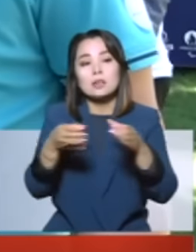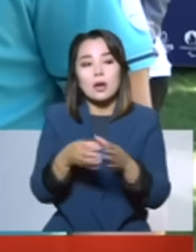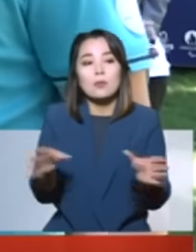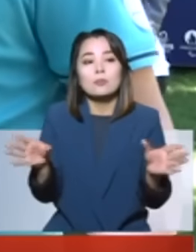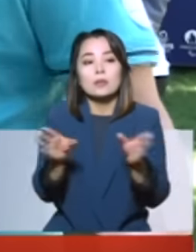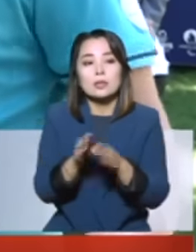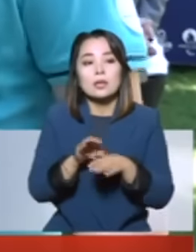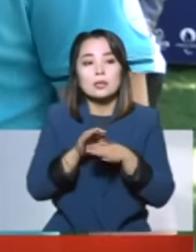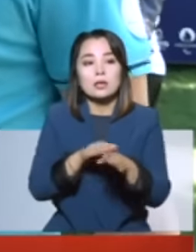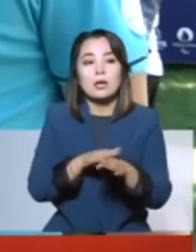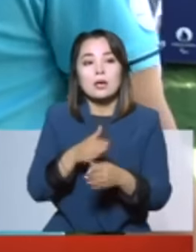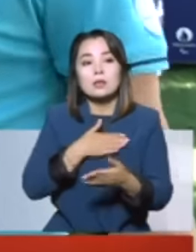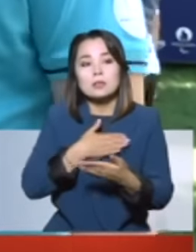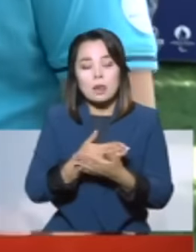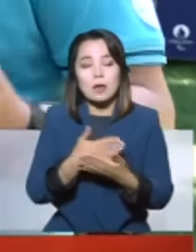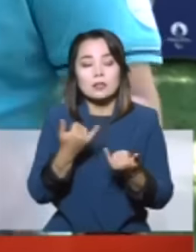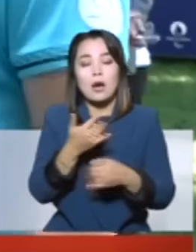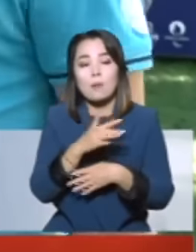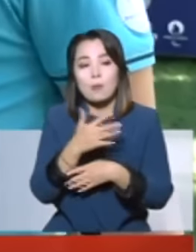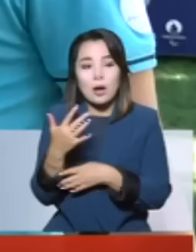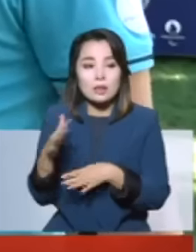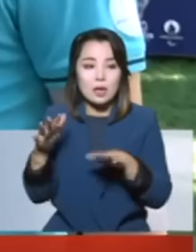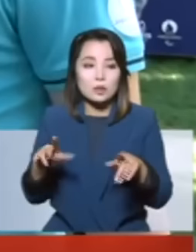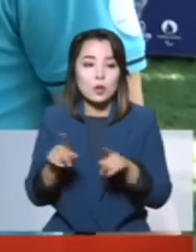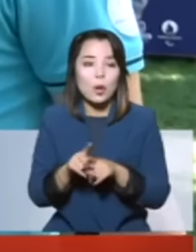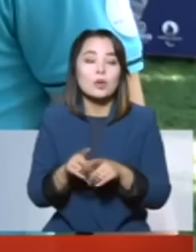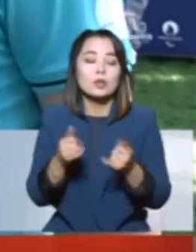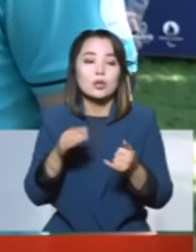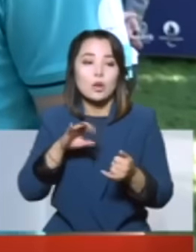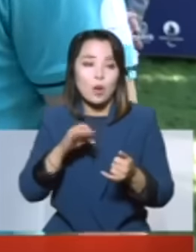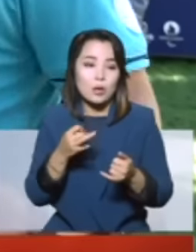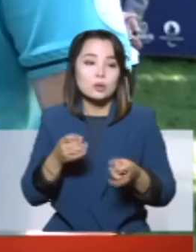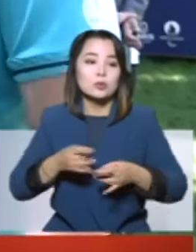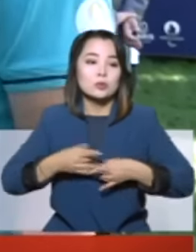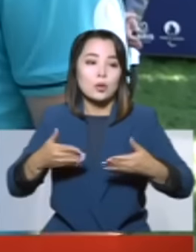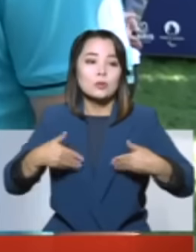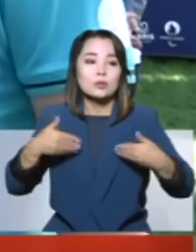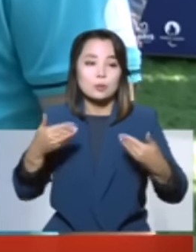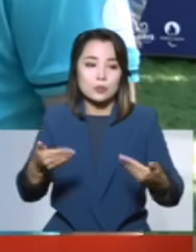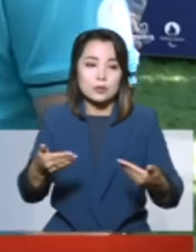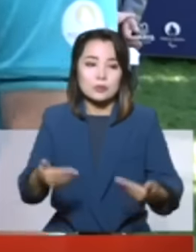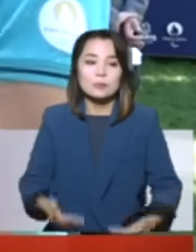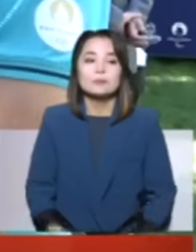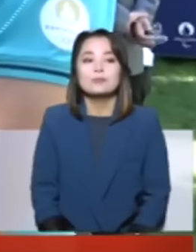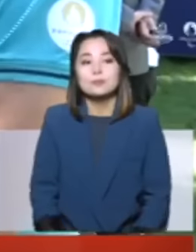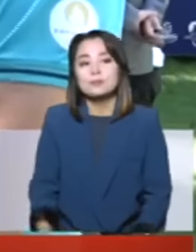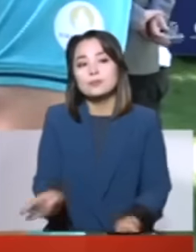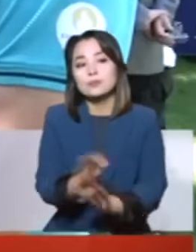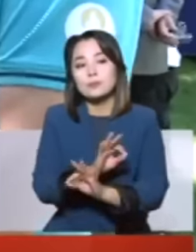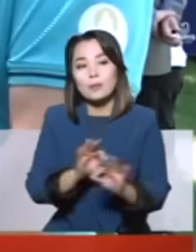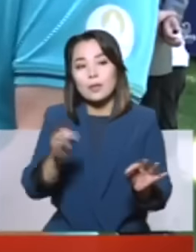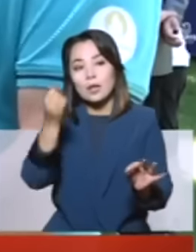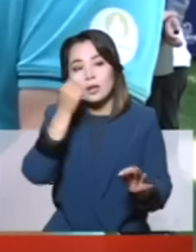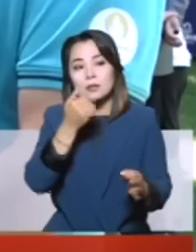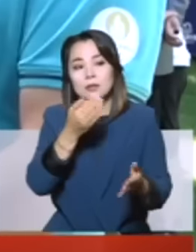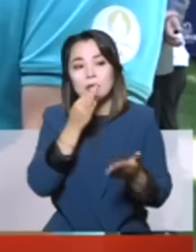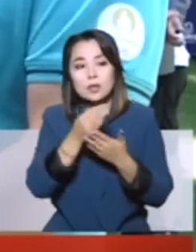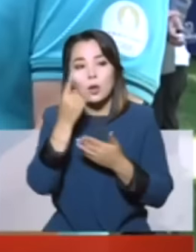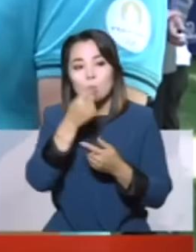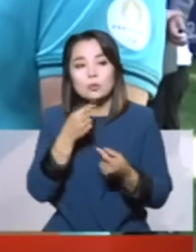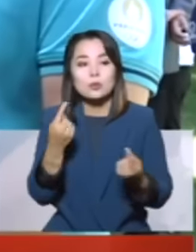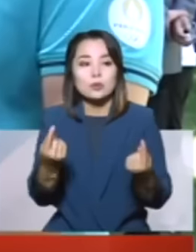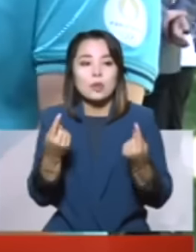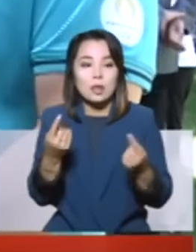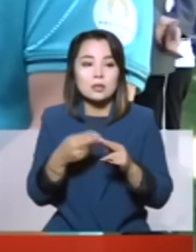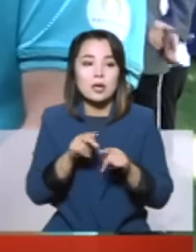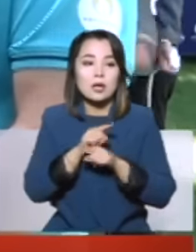жиналып отырмыз, осы скверде, паркте. Сол себепті бүгінгі той құтты болсын бүкіл қазақ дүние халқына. Керемет емес пе, Париж төрінде ұлы тұлғамыздың